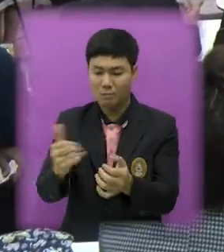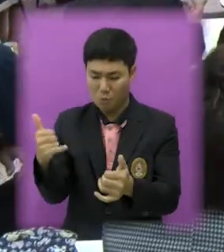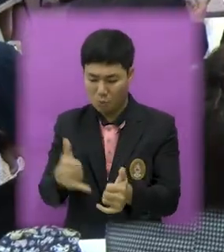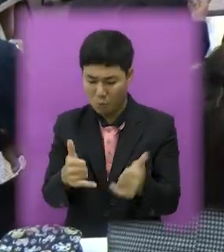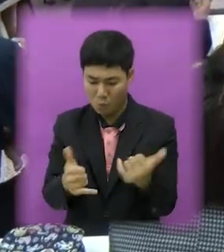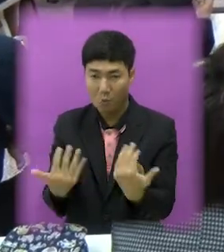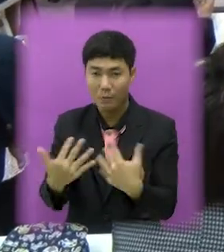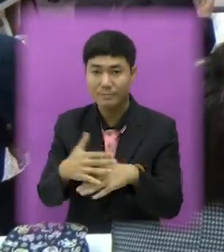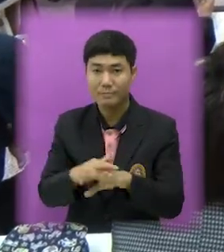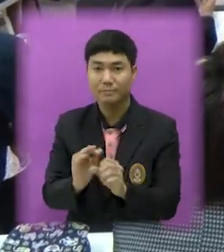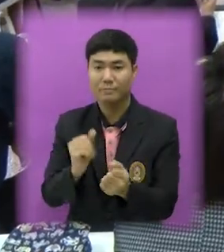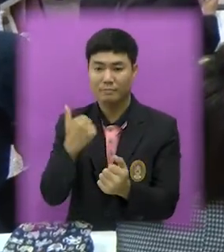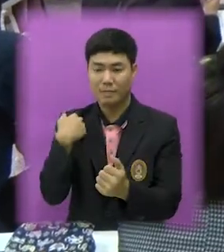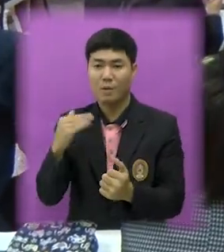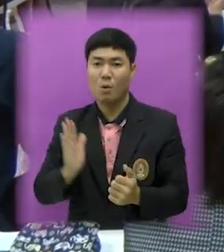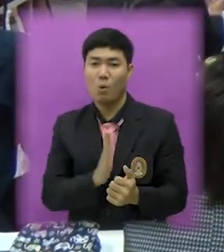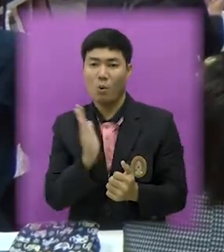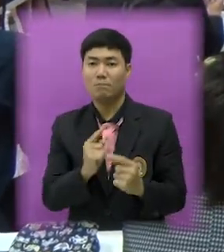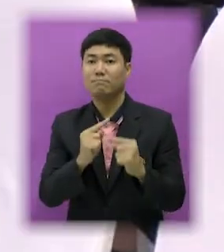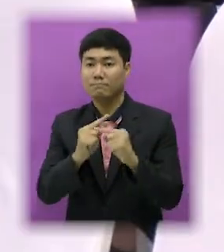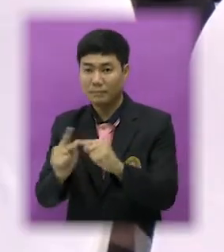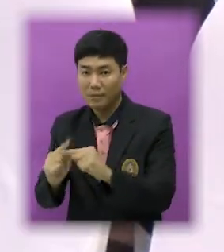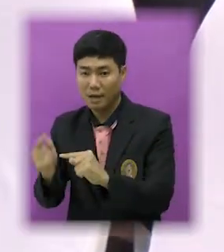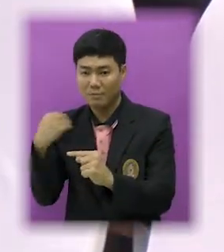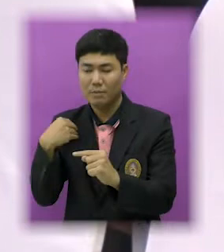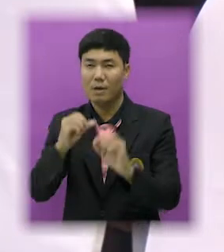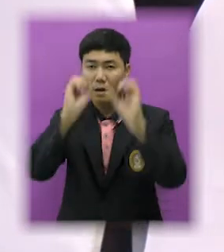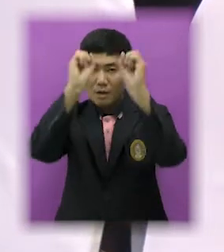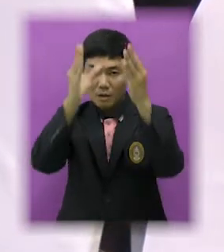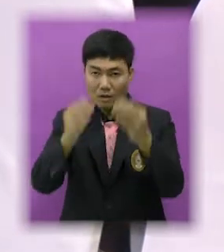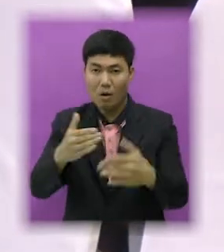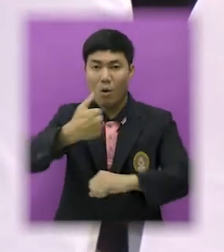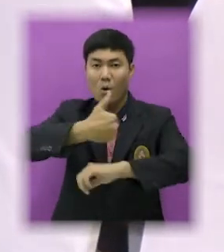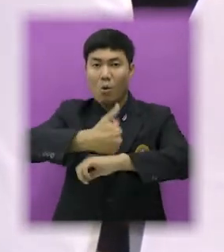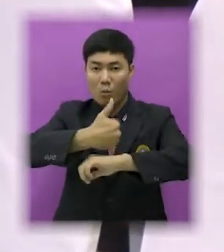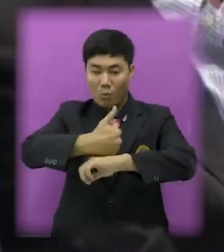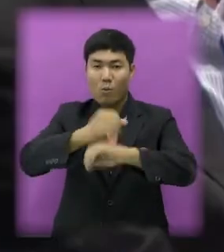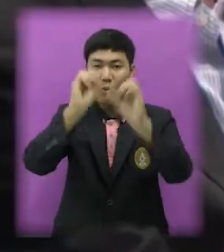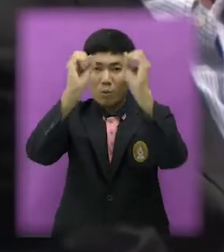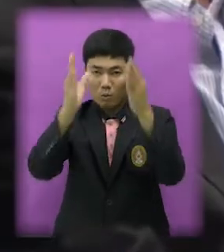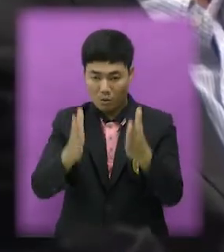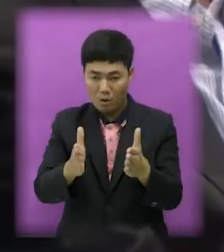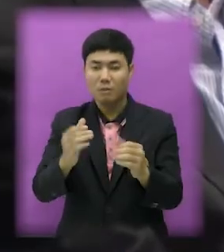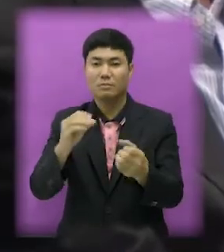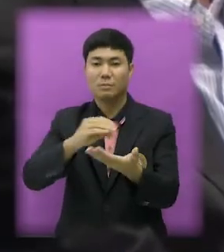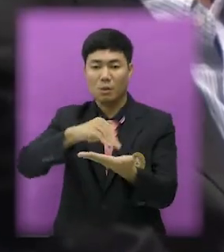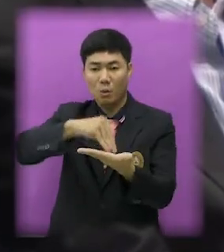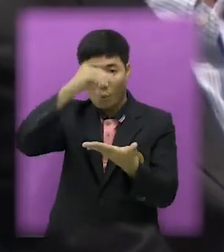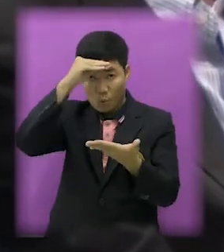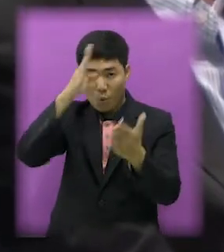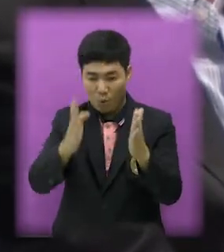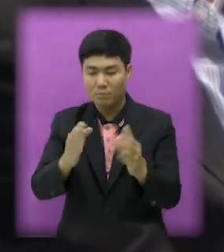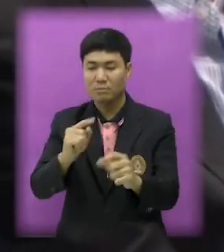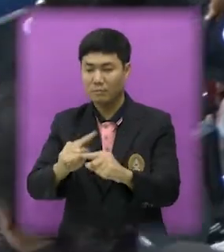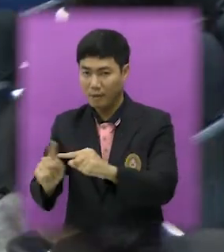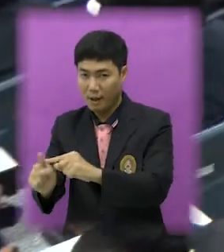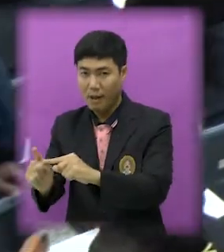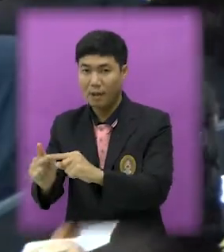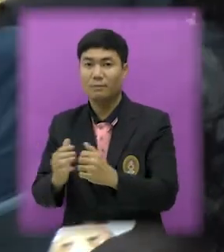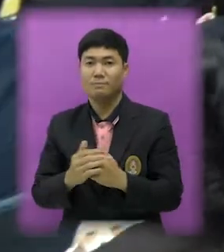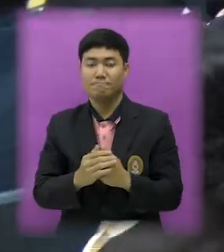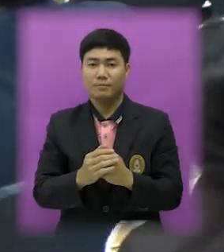กลางผู้เข้าร่วมงานประกอบด้วยผู้ทรงคุณวุฒิอดีตผู้บริหารสถานศึกษาคณาจารย์บุคลากรและนักศึกษ